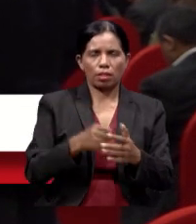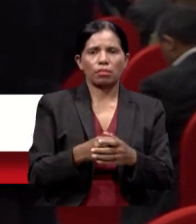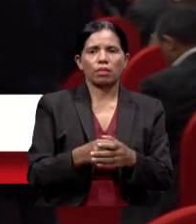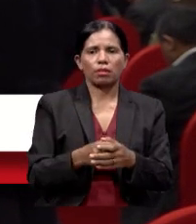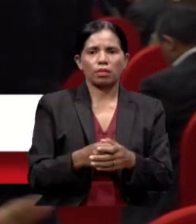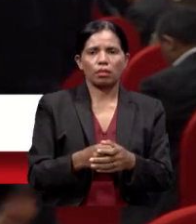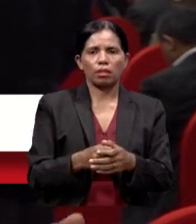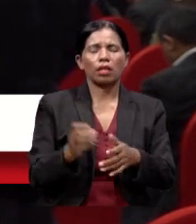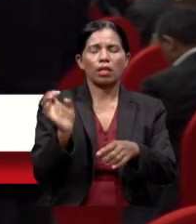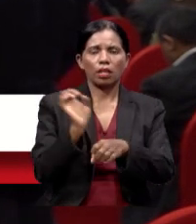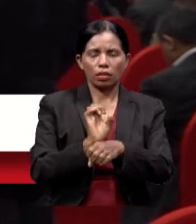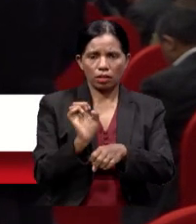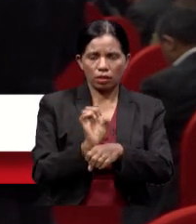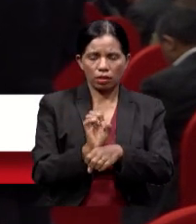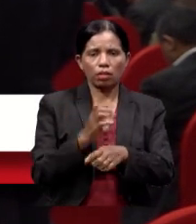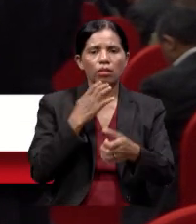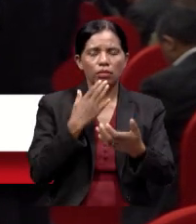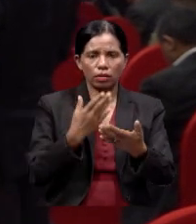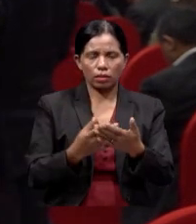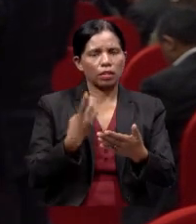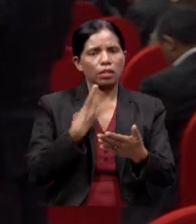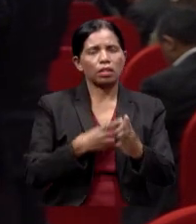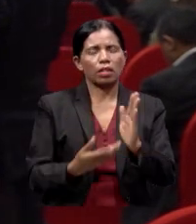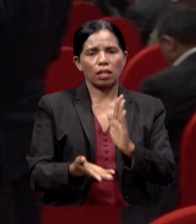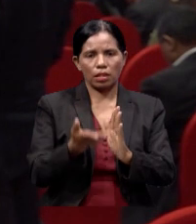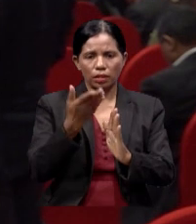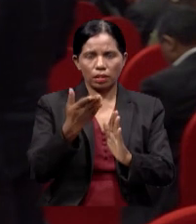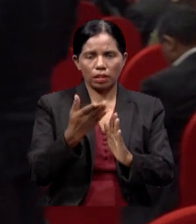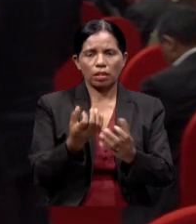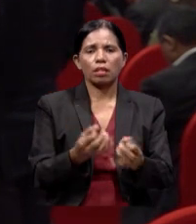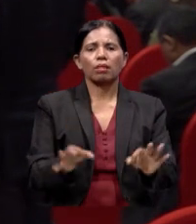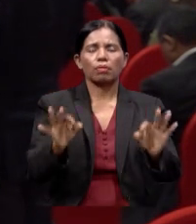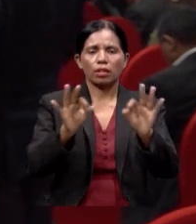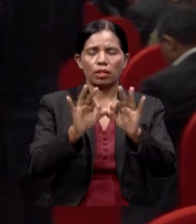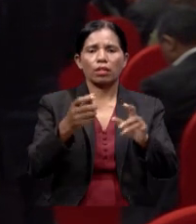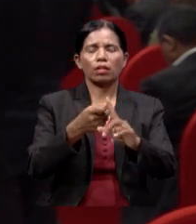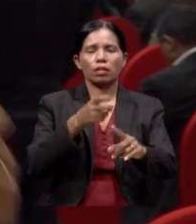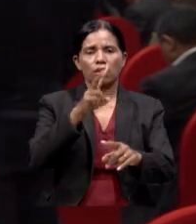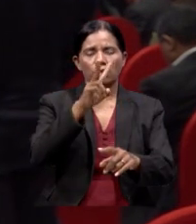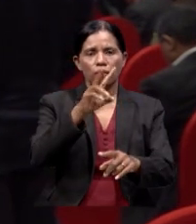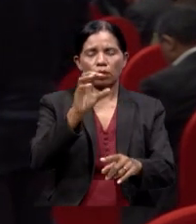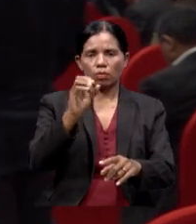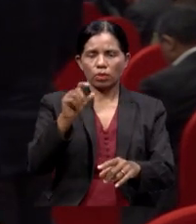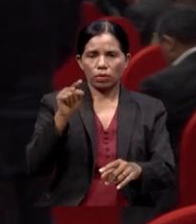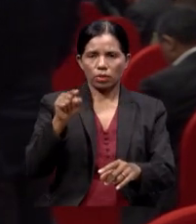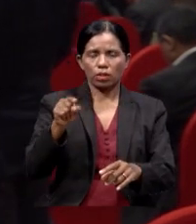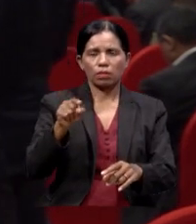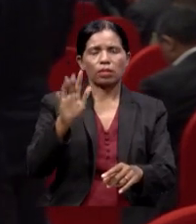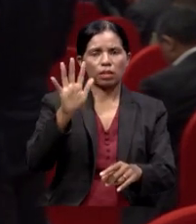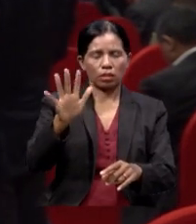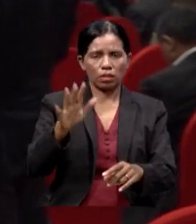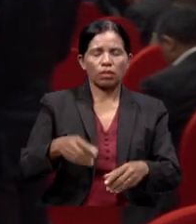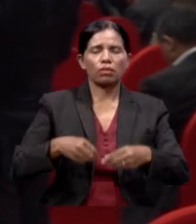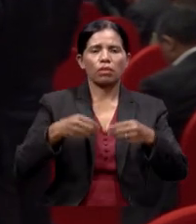situação ida economia foi em recupera e ta hasai imposto importação husi 2,5 ba 5 né po